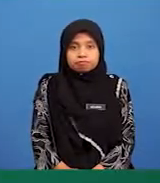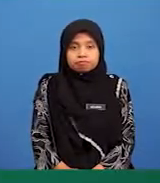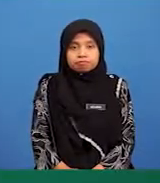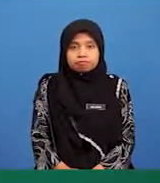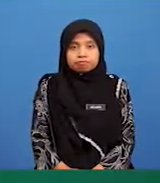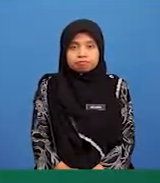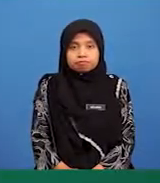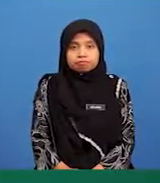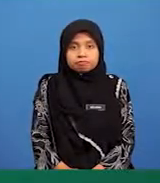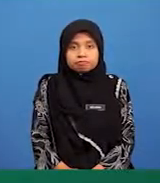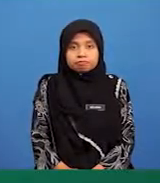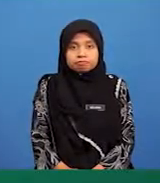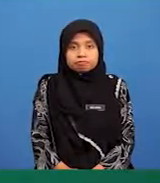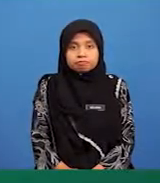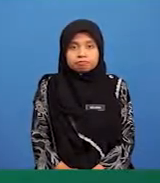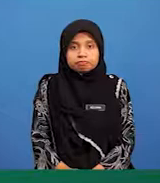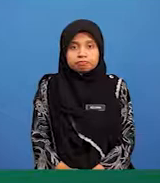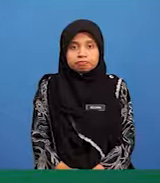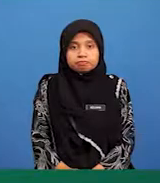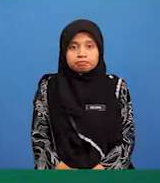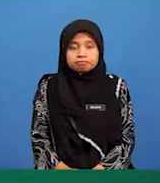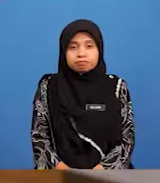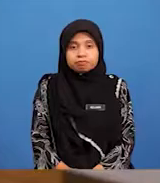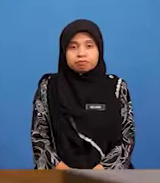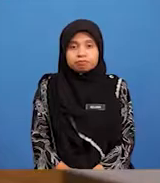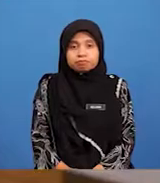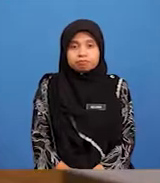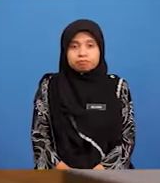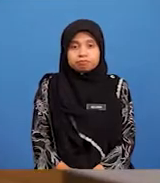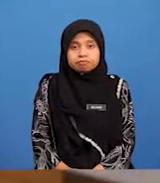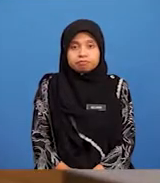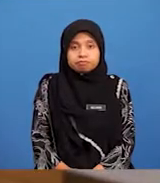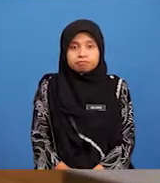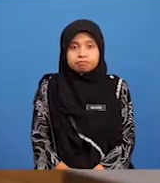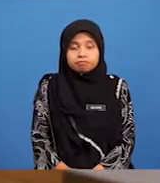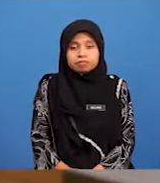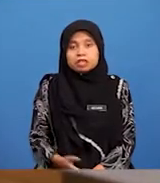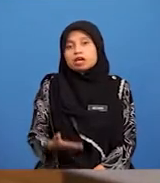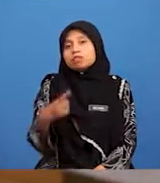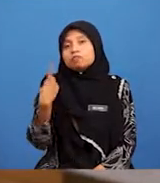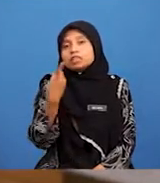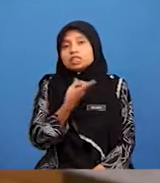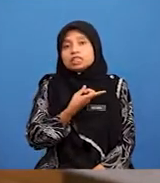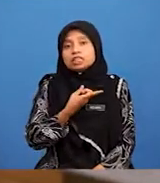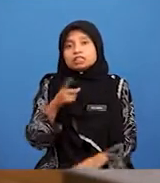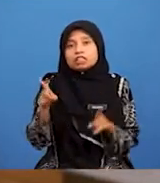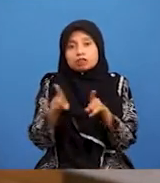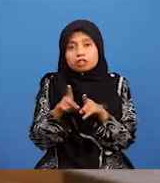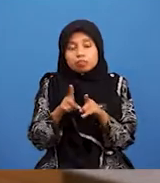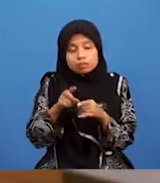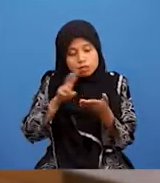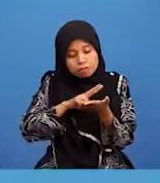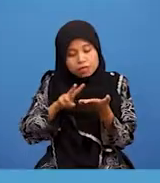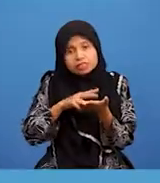Baiklah murid-murid, mari kita sama-sama membaca dan